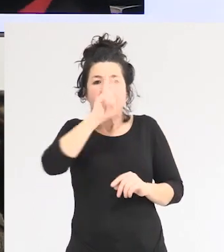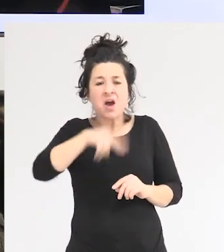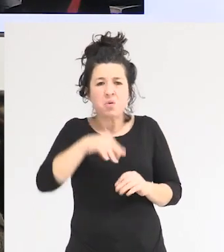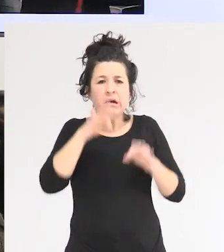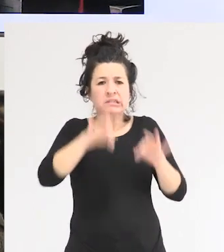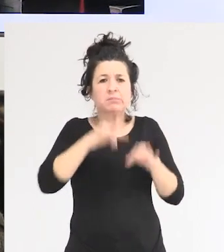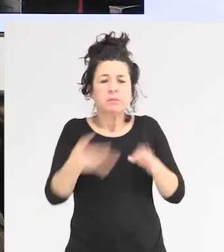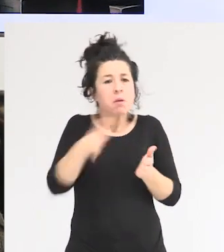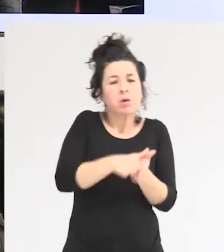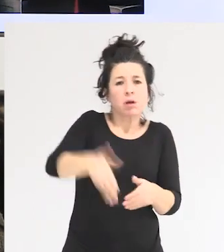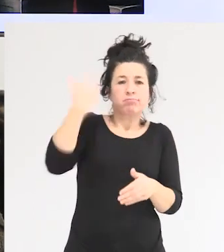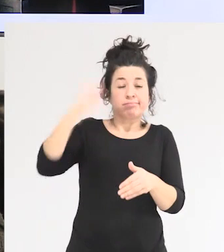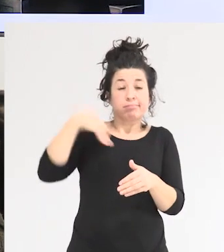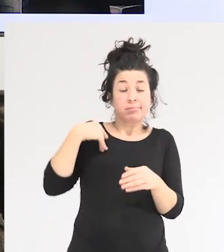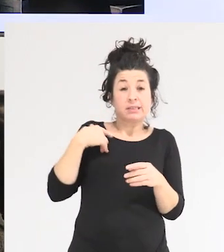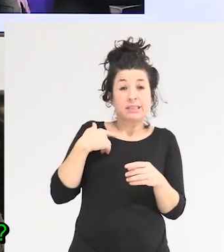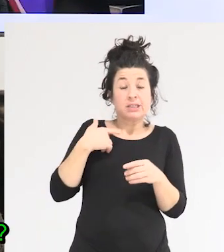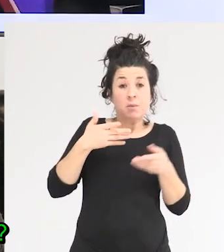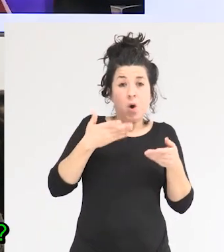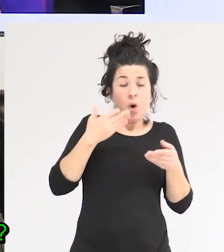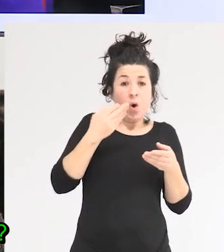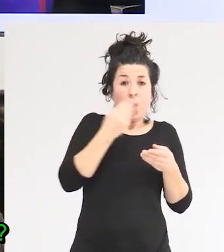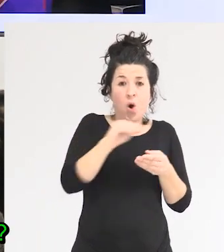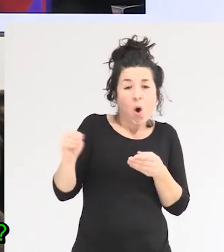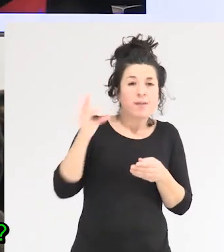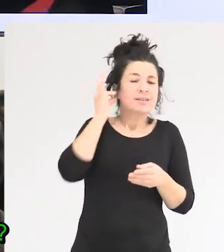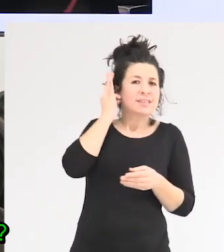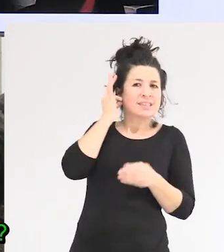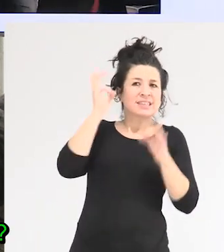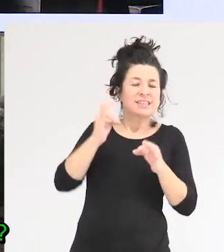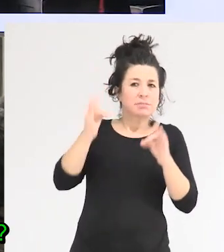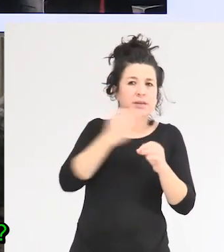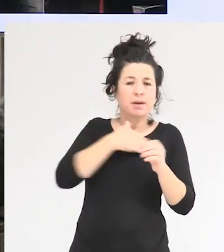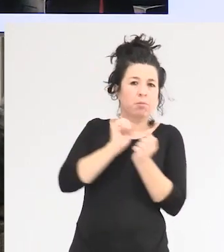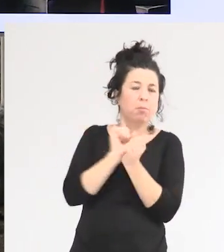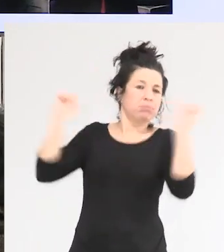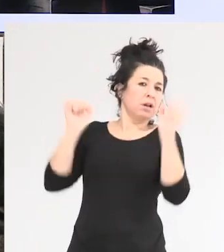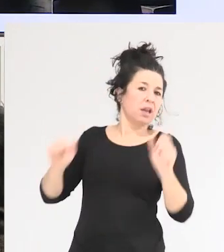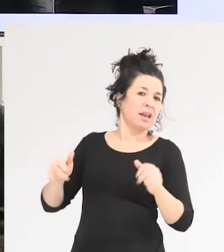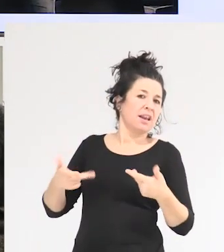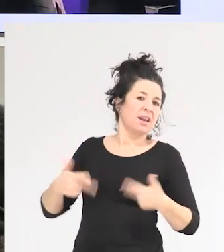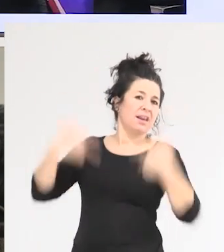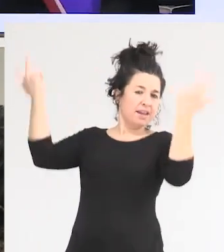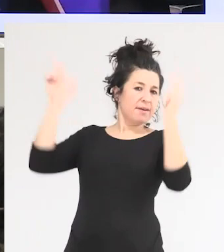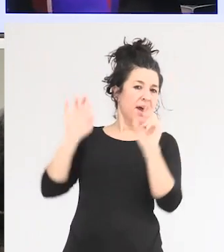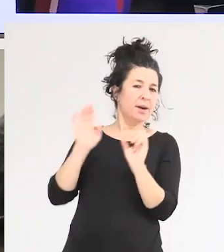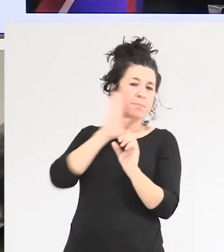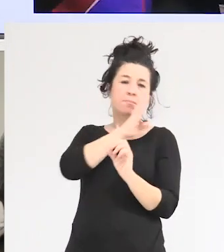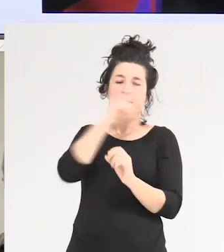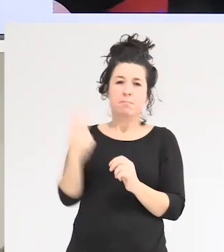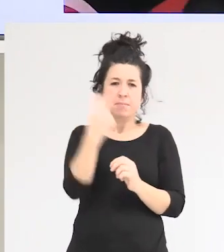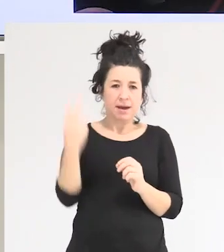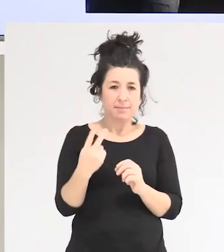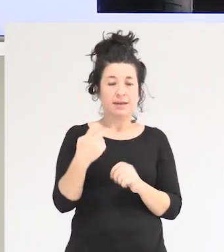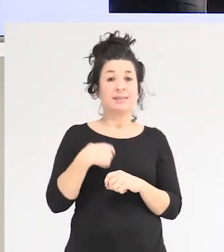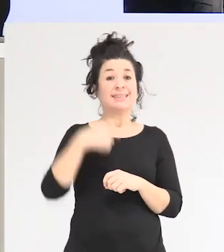libratzea dan eskatuen aukera bakarra. Nondik nora, ama ordeekiko obsesio hau? Psikoanalisiak azaltzen digu ama